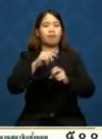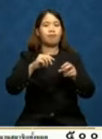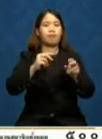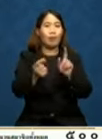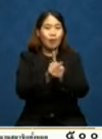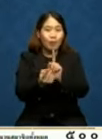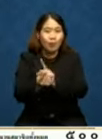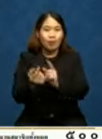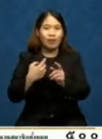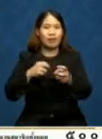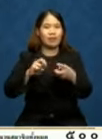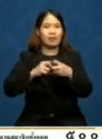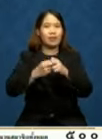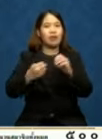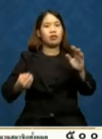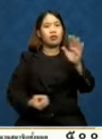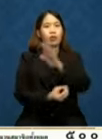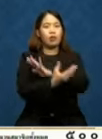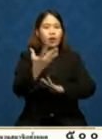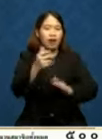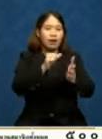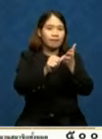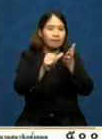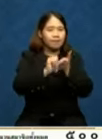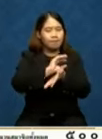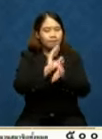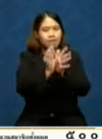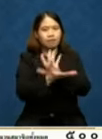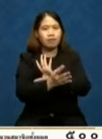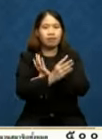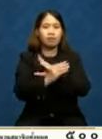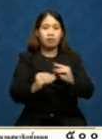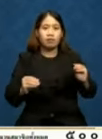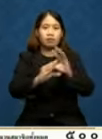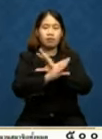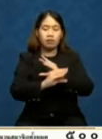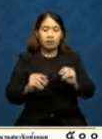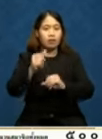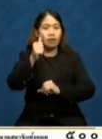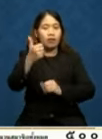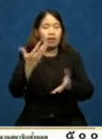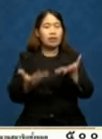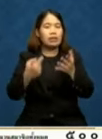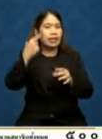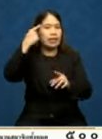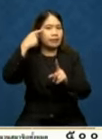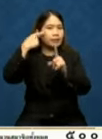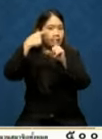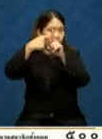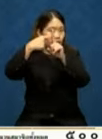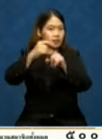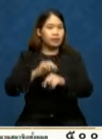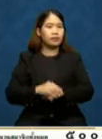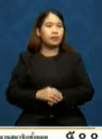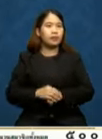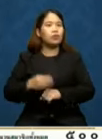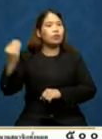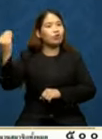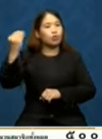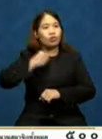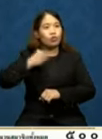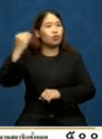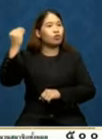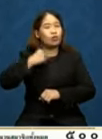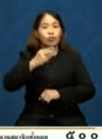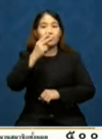จะเรียนรู้ซึ่งกันและกันทำความเข้าใจซึ่งกันและกันรวมไปถึงการสร้างวินัยเชิงบวกค่ะทุกปีค่ะดิฉันจะ